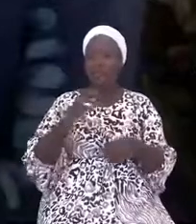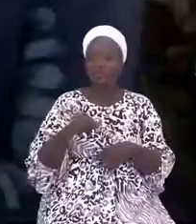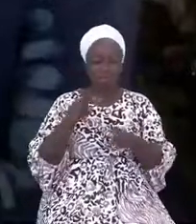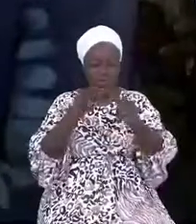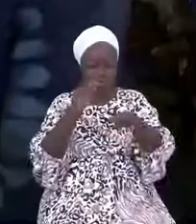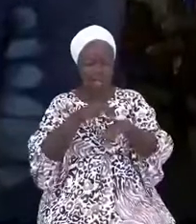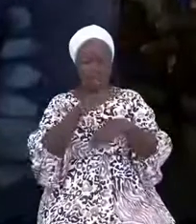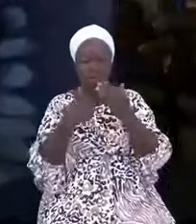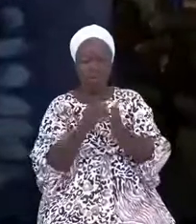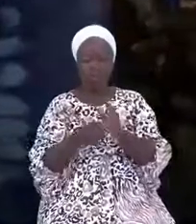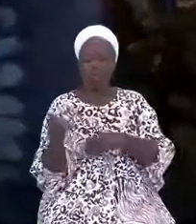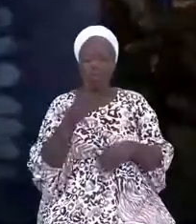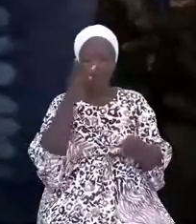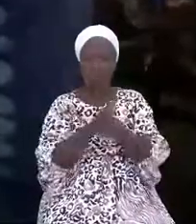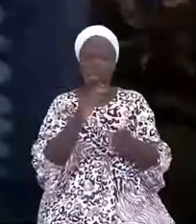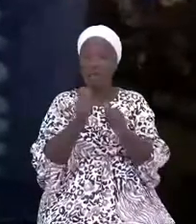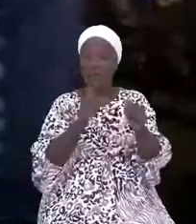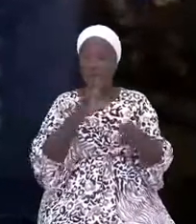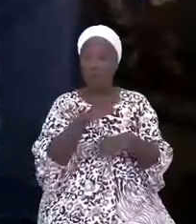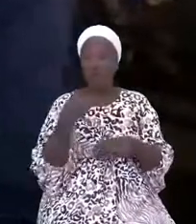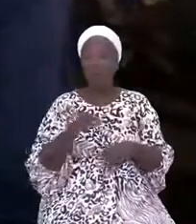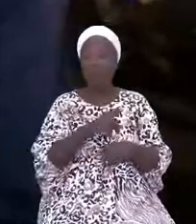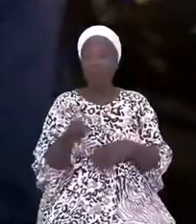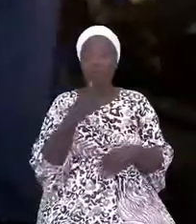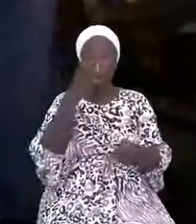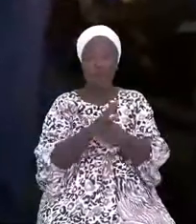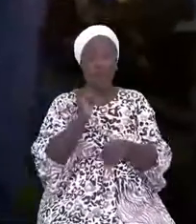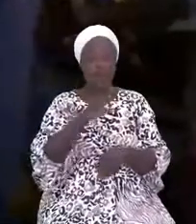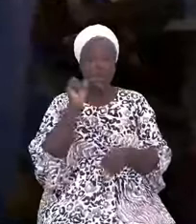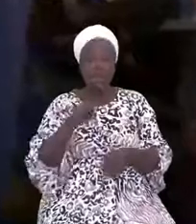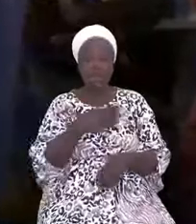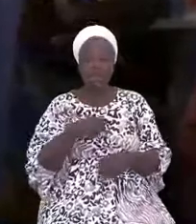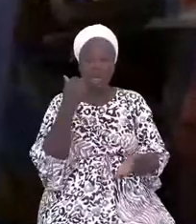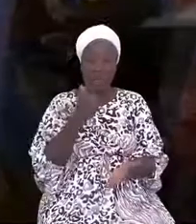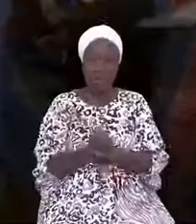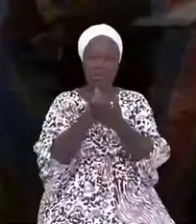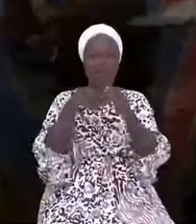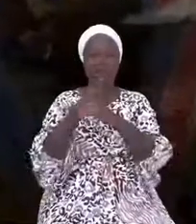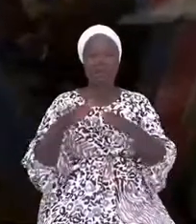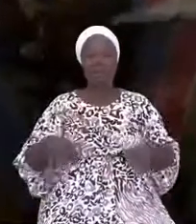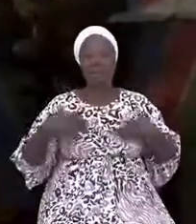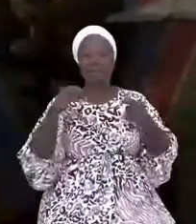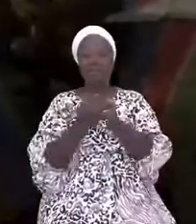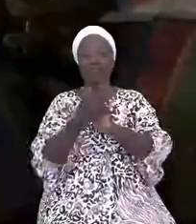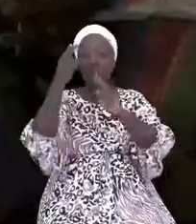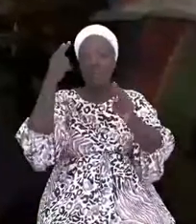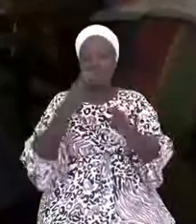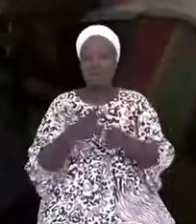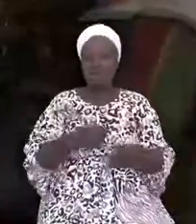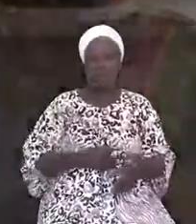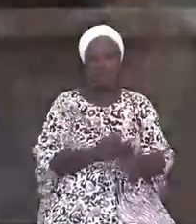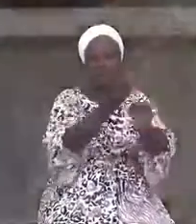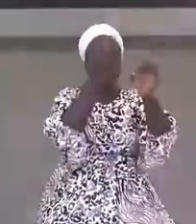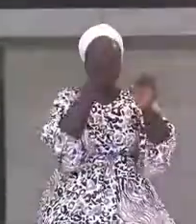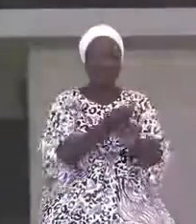promesses et chacune de ces promesses seront oui et amen dans ta vie au nom de Jésus. La